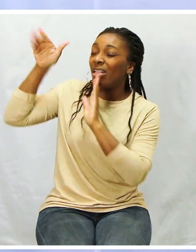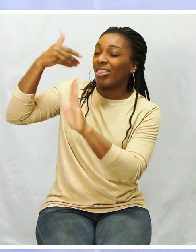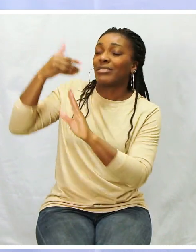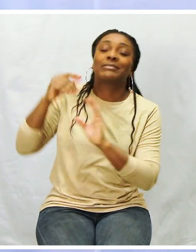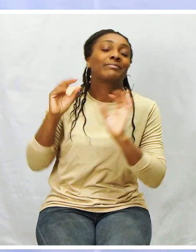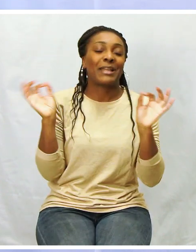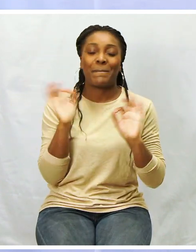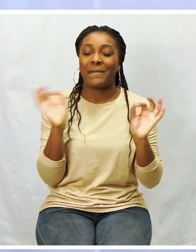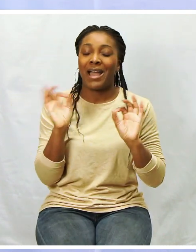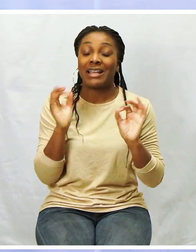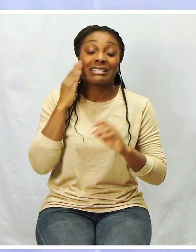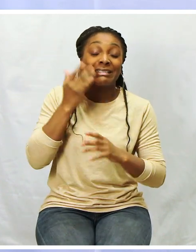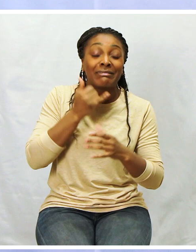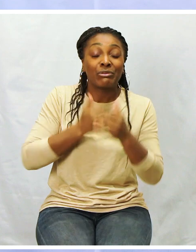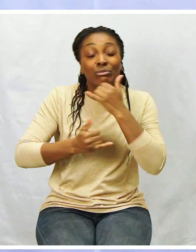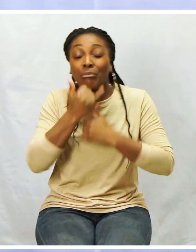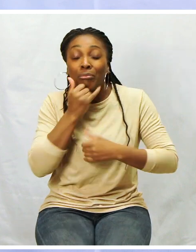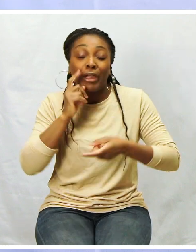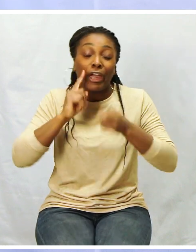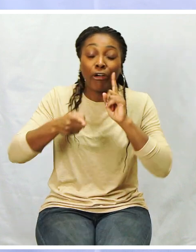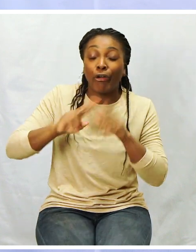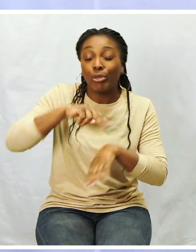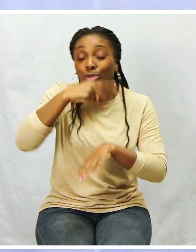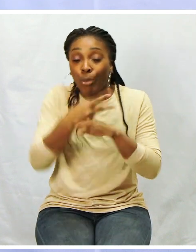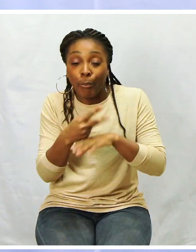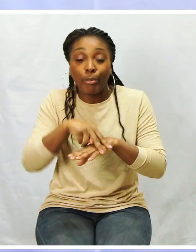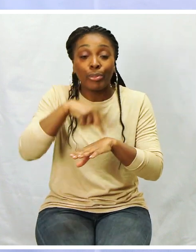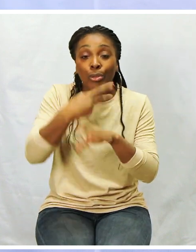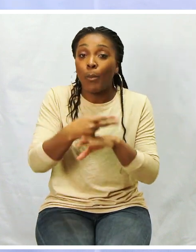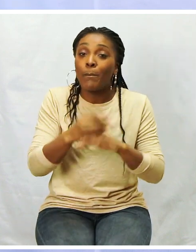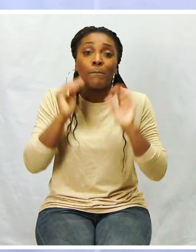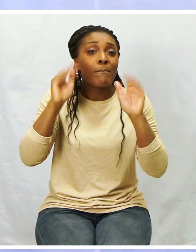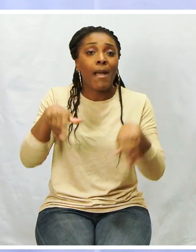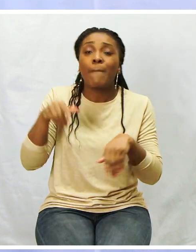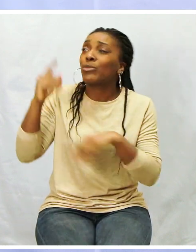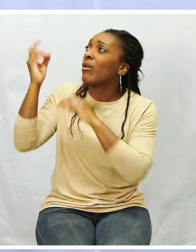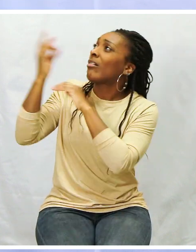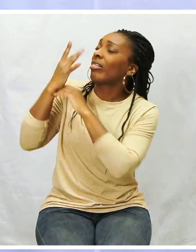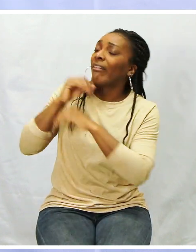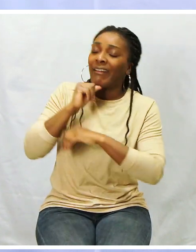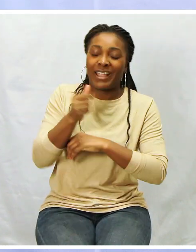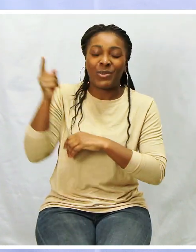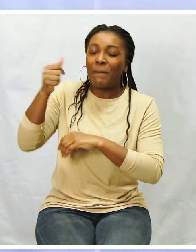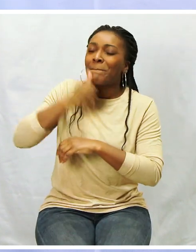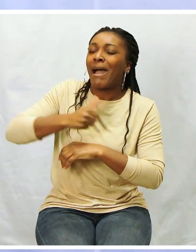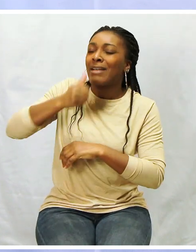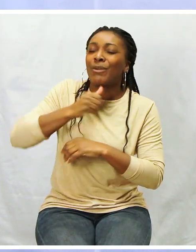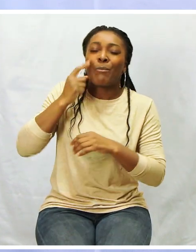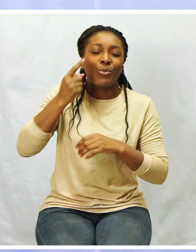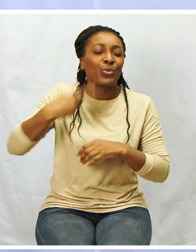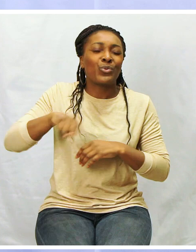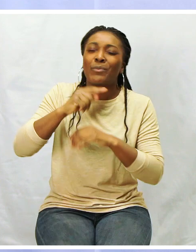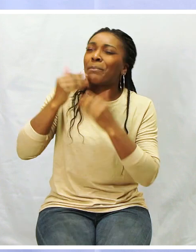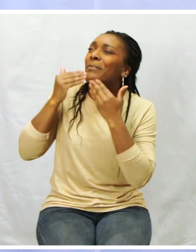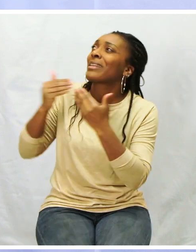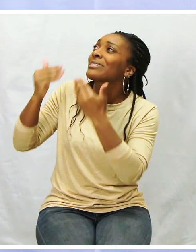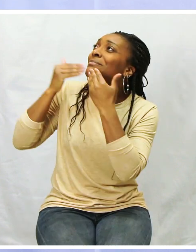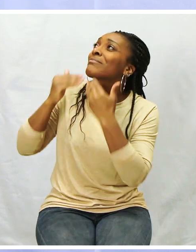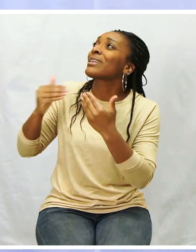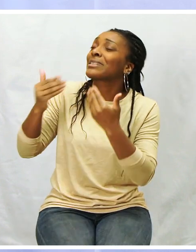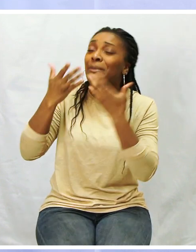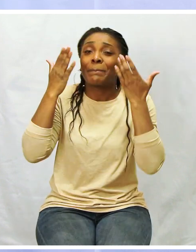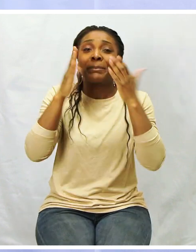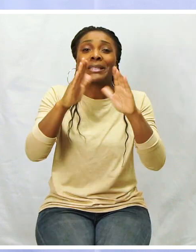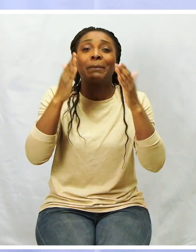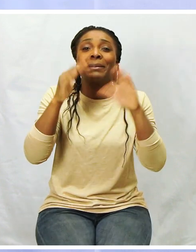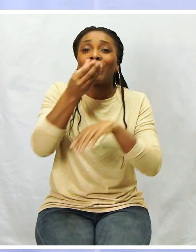rejette quand on fait une erreur ou quand on tombe ou quand on rechute, mais tu es patient Seigneur, je te loue pour ta patience. Merci de bénir Seigneur mon